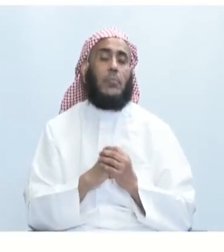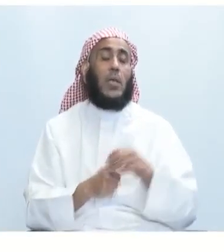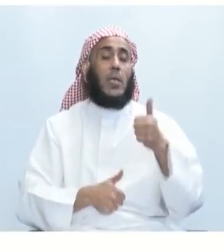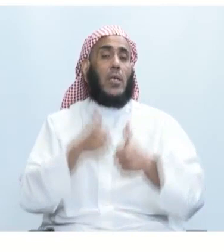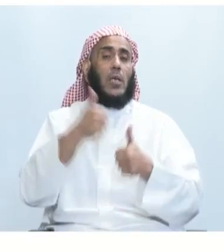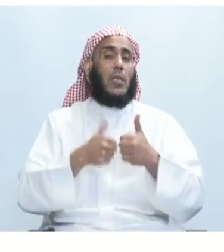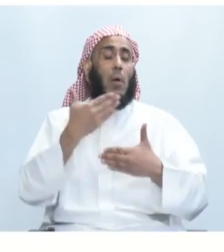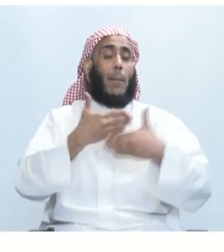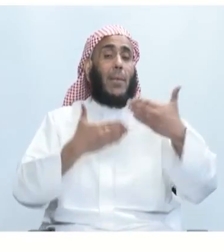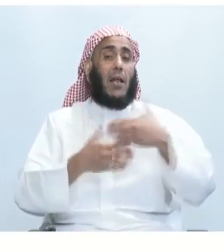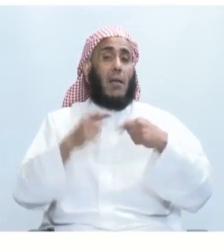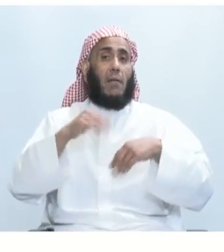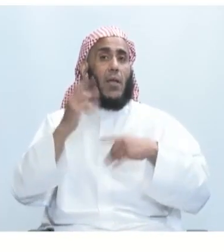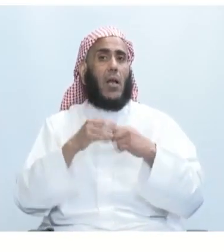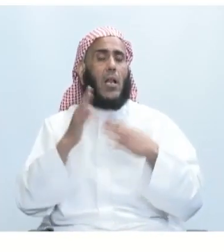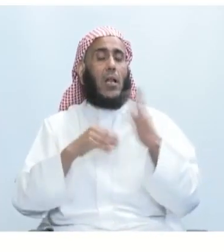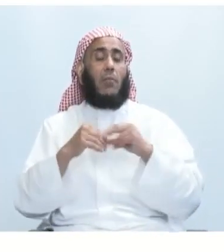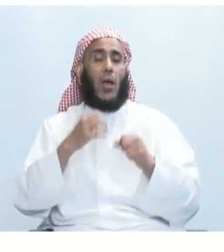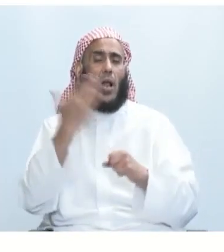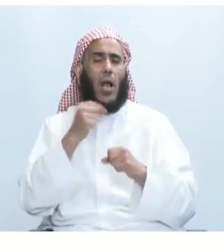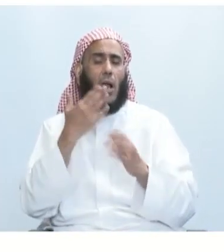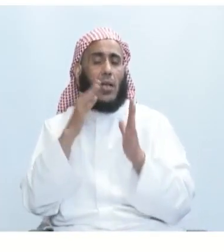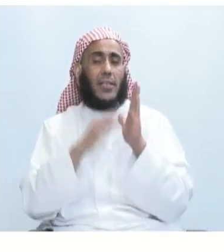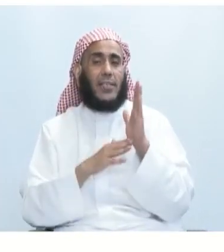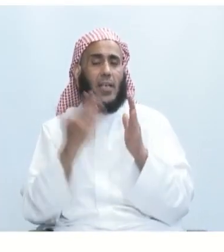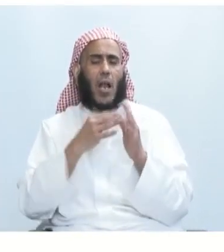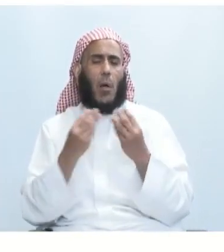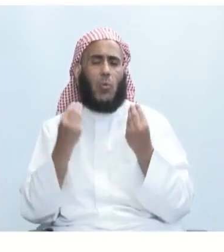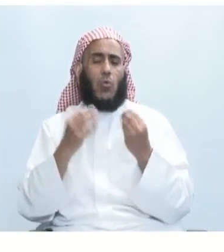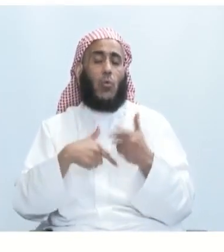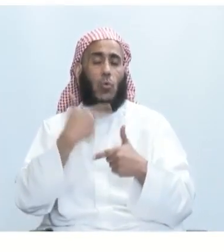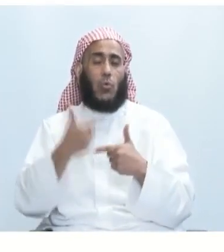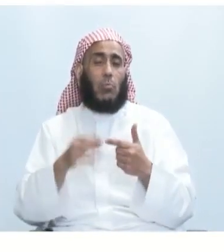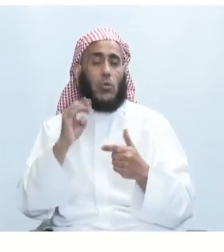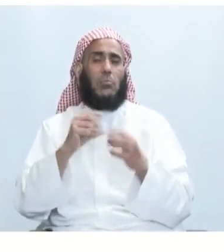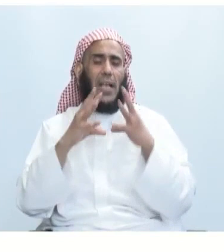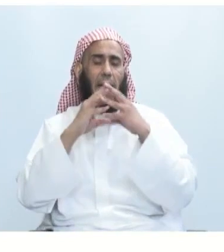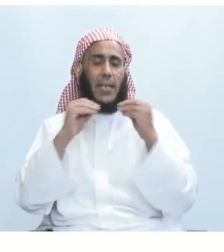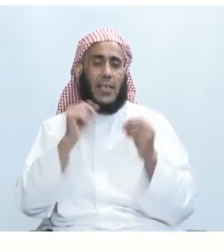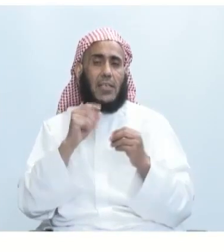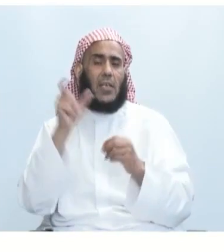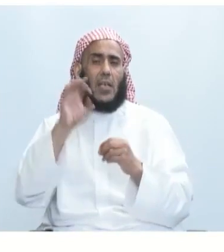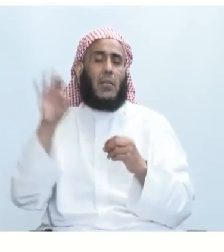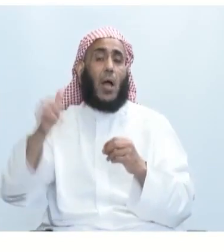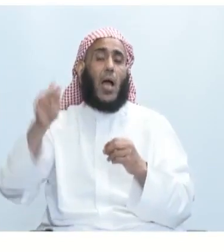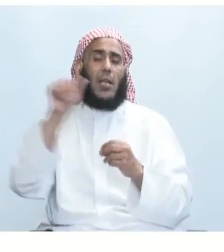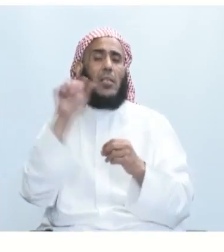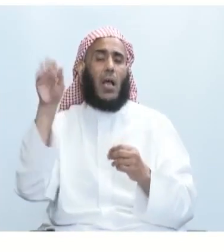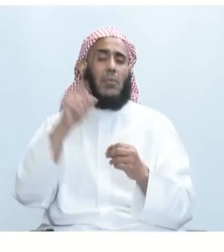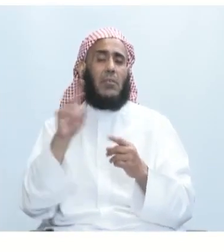بنائي في الكفايه القرائيه لاحظ معي هنا اقرا النص قراءه متانيه ثم اجيب تحليل النص الكاتب خالد خميس